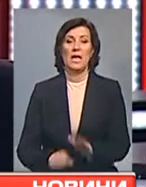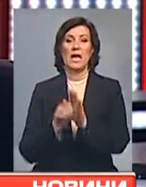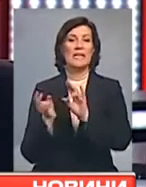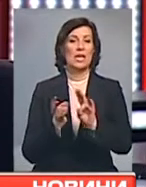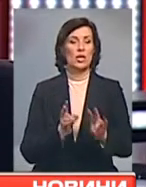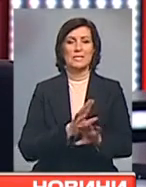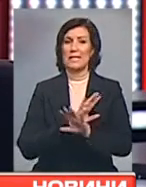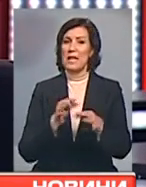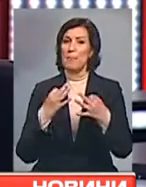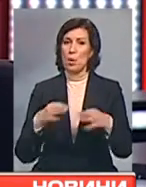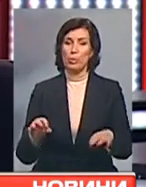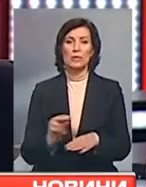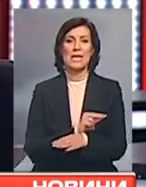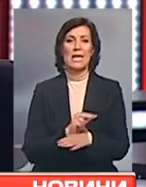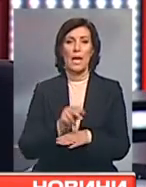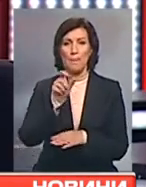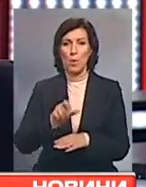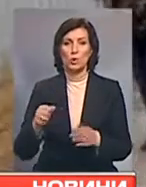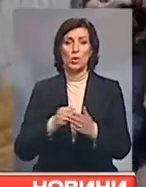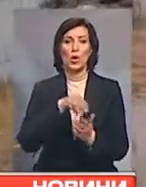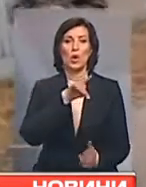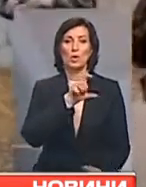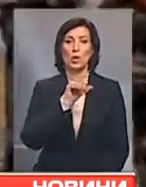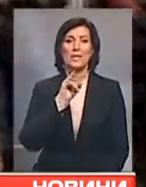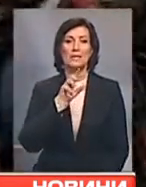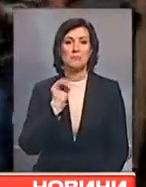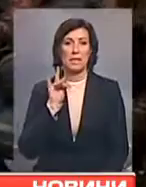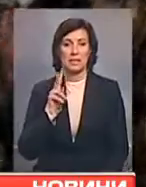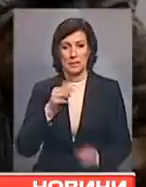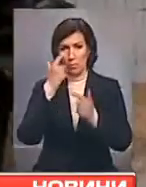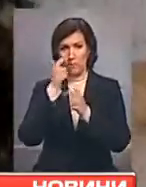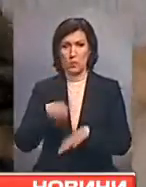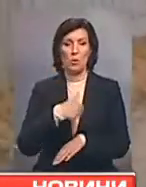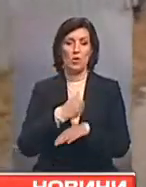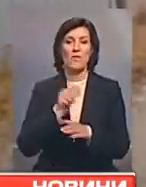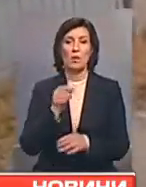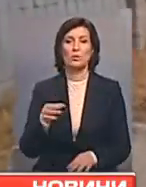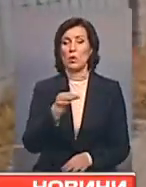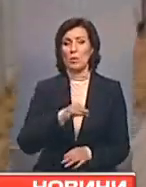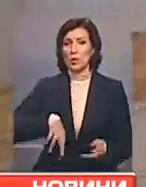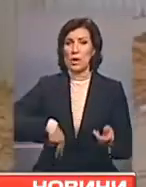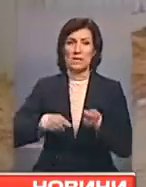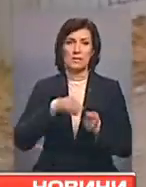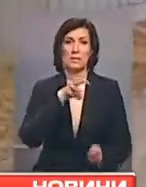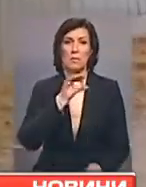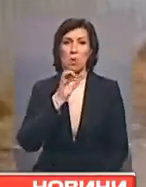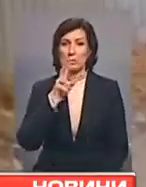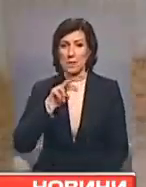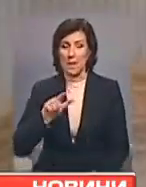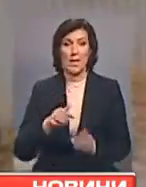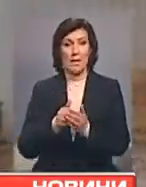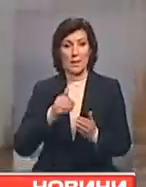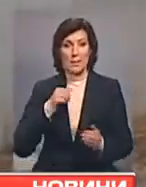Терористи не пропустили ремонтників до Трьохізбинки, повідомив голова Луганської обласної адміністрації Геннадій Москаль. Хоча